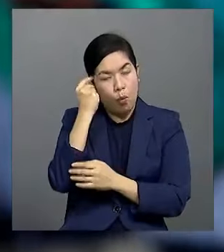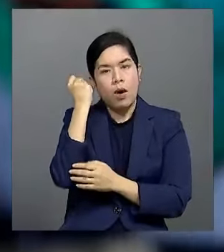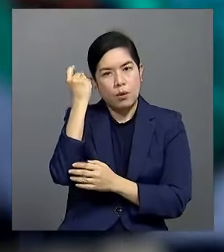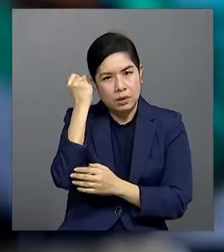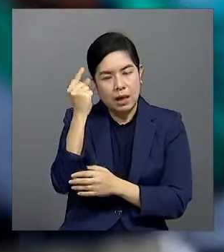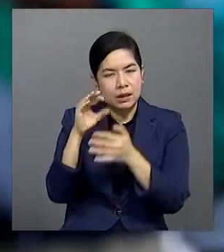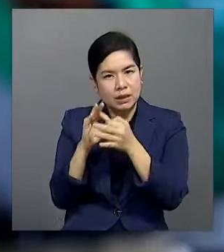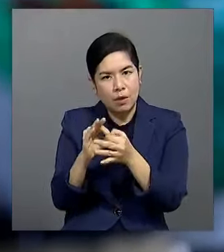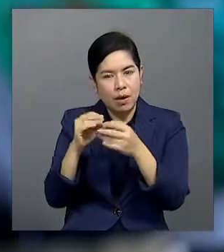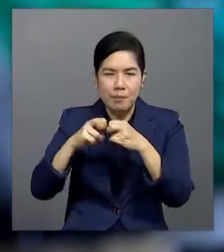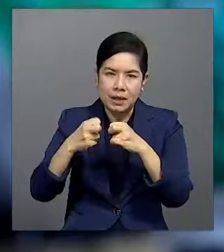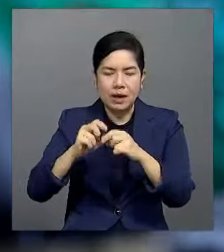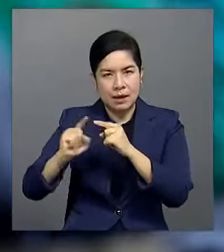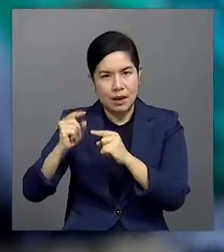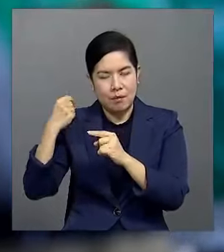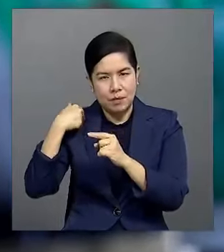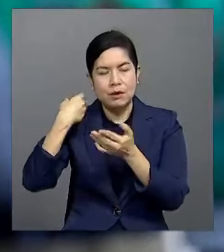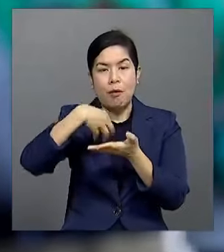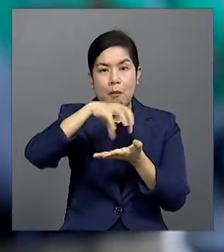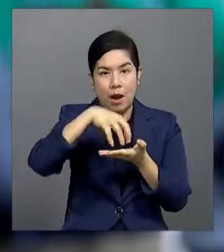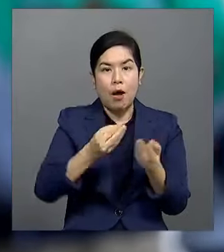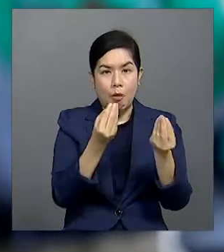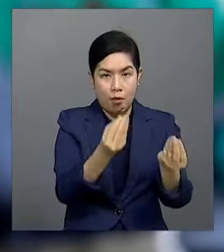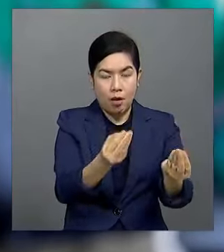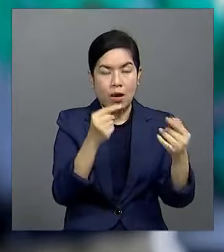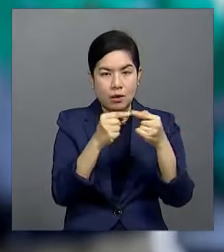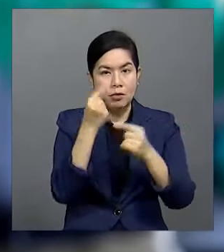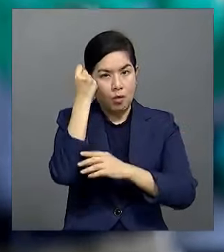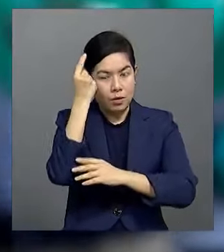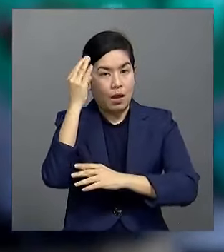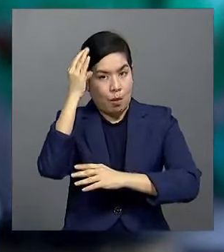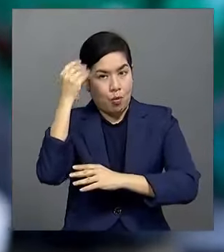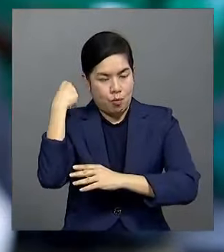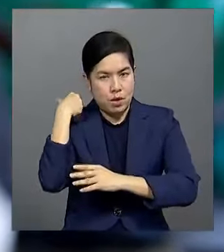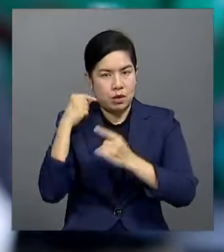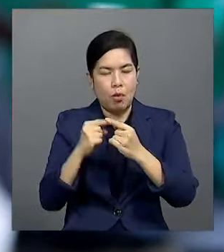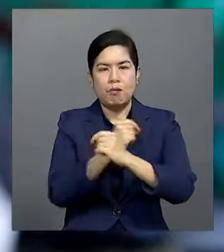ราเชื่อว่าความรู้นี่แหละค่ะที่ทำให้คุณผู้ชมสามารถรับมือกับภัยพิบัติได้ทุกรูป